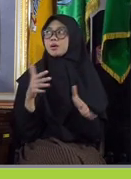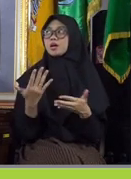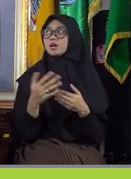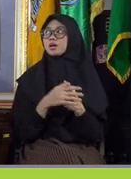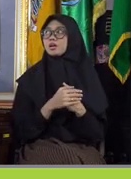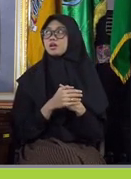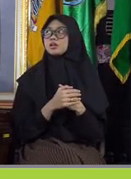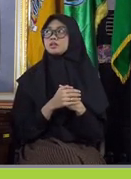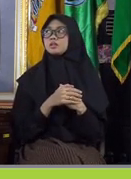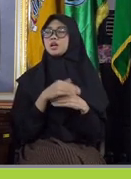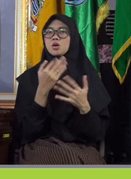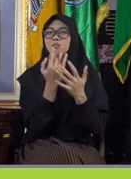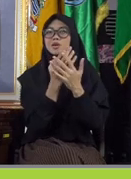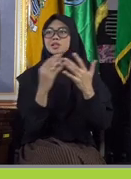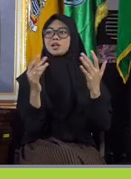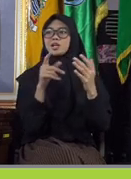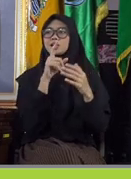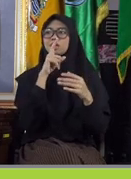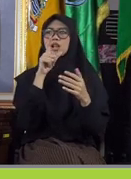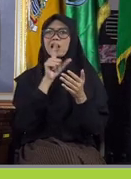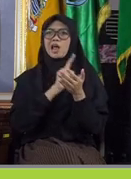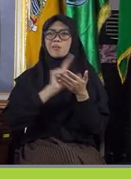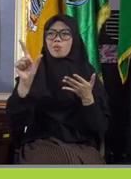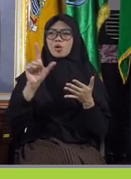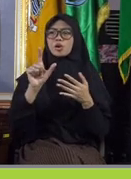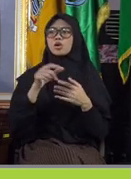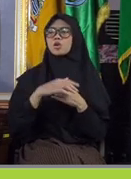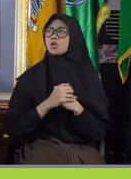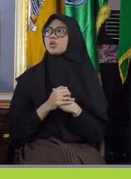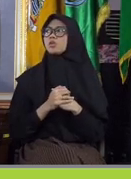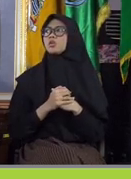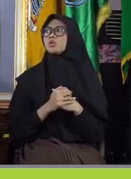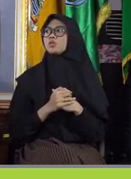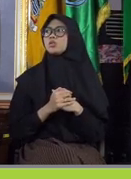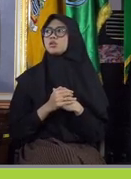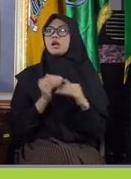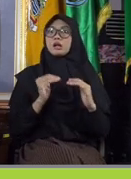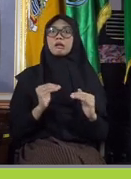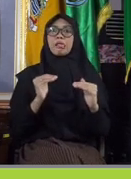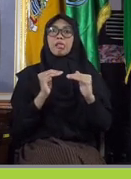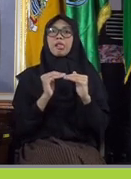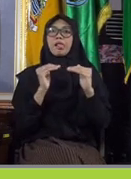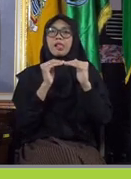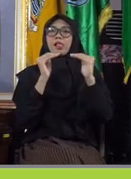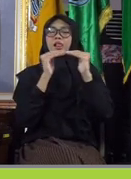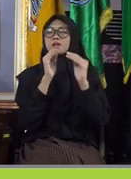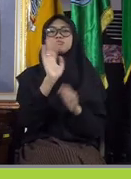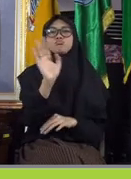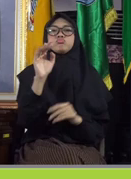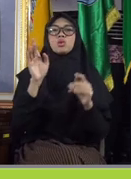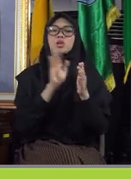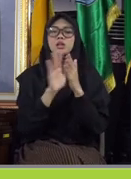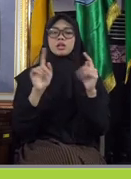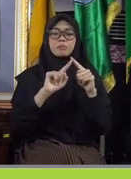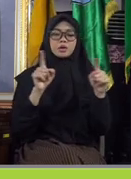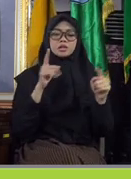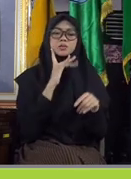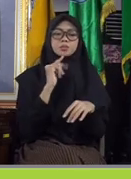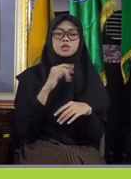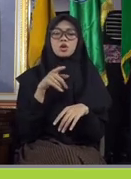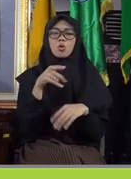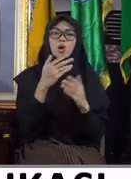Hai masyarakat itu lapor nya nggak mau berjenjang bising gampang dan desain Gampang itu adalah teknologi